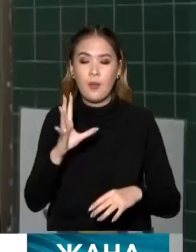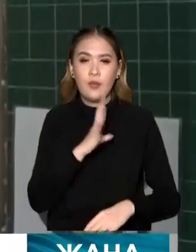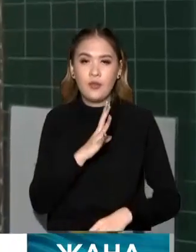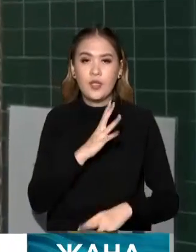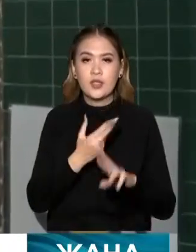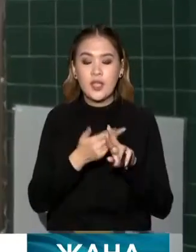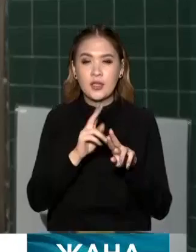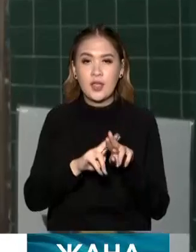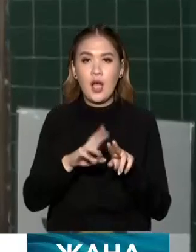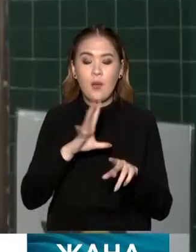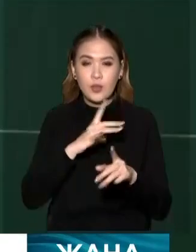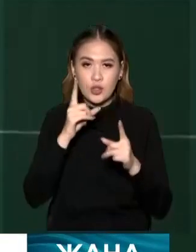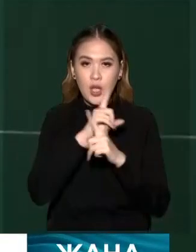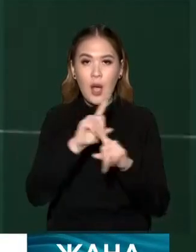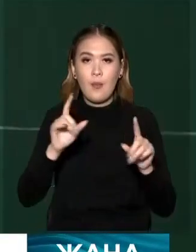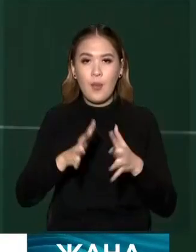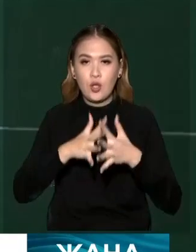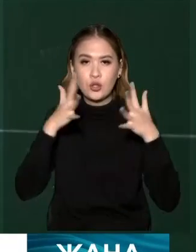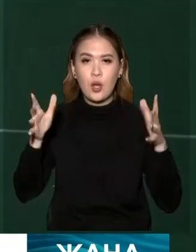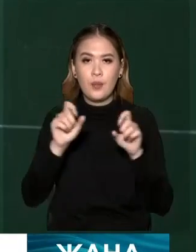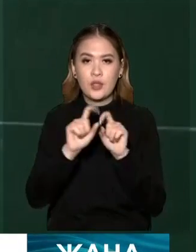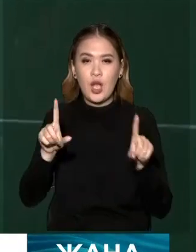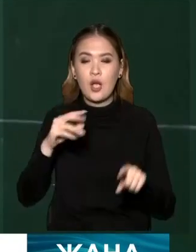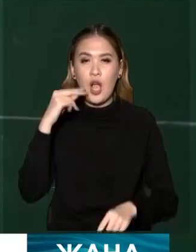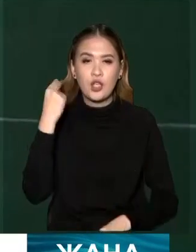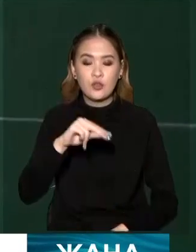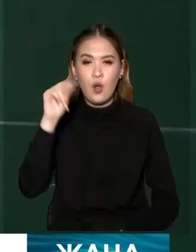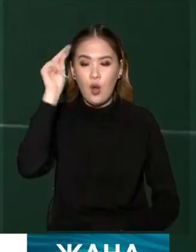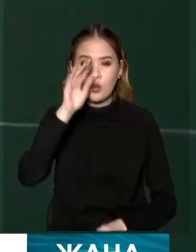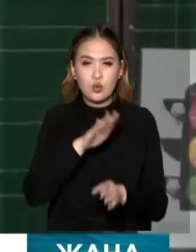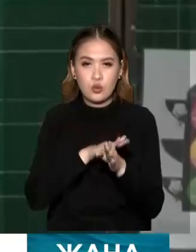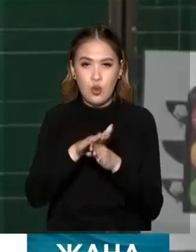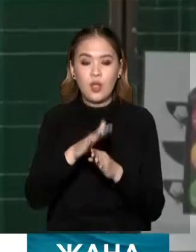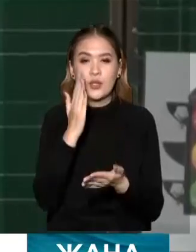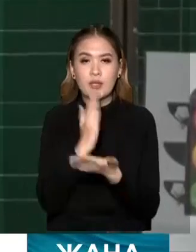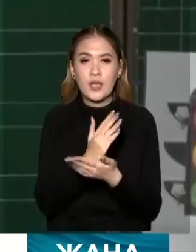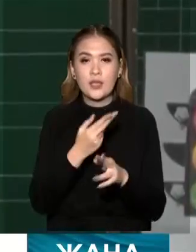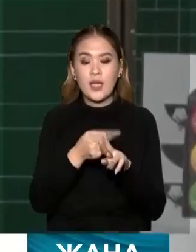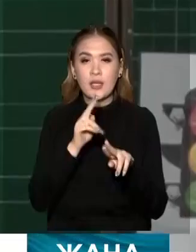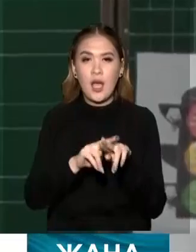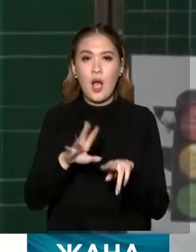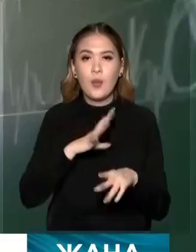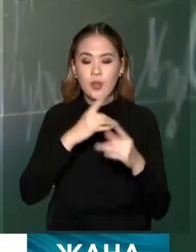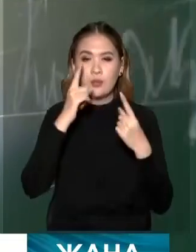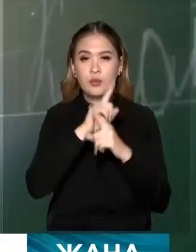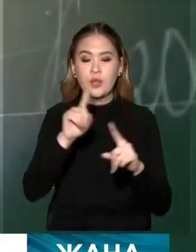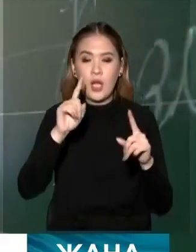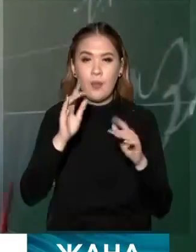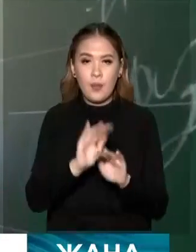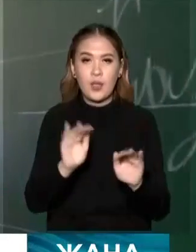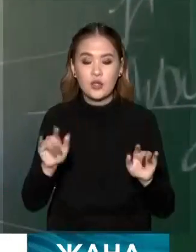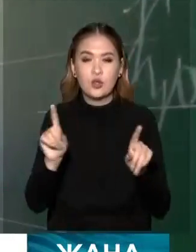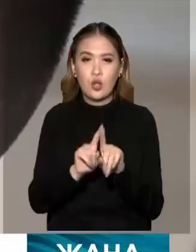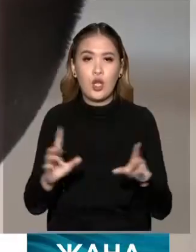отырамыз. Қазіргі таңда заманауи зәулім мектепте сапалы білім алуға толығымен жағдай жасалған. Басым көпшілігін өзге ұлт өкілдерінің балалары